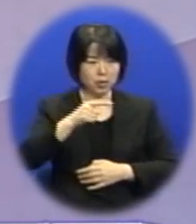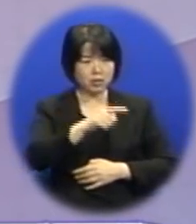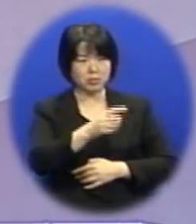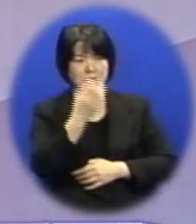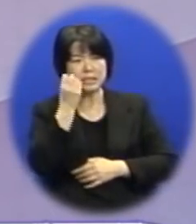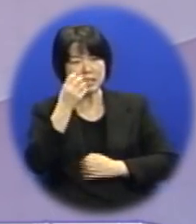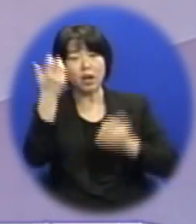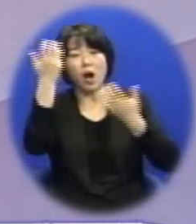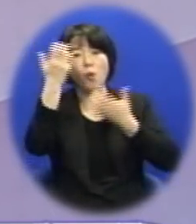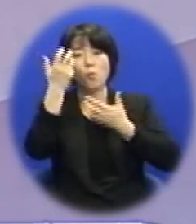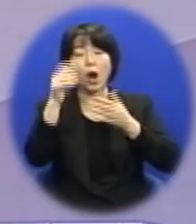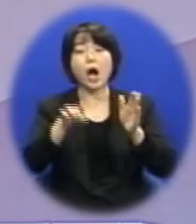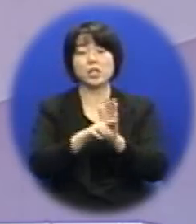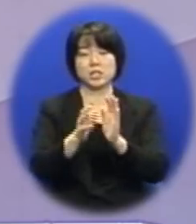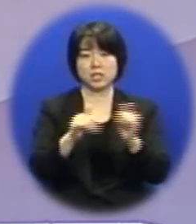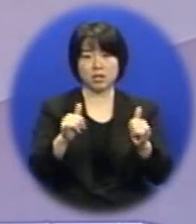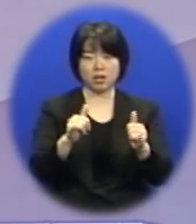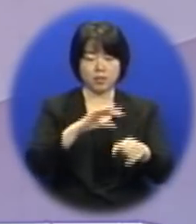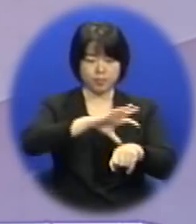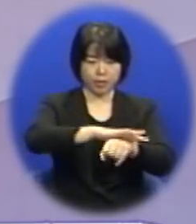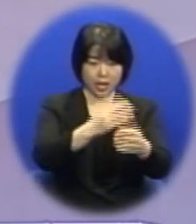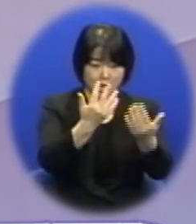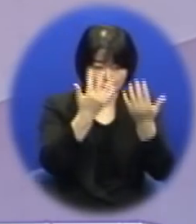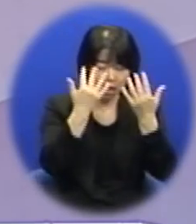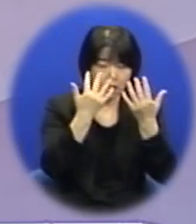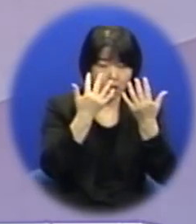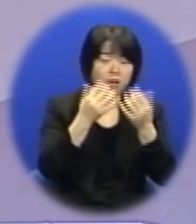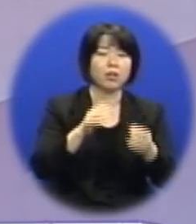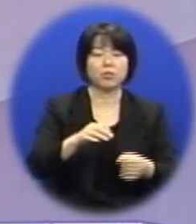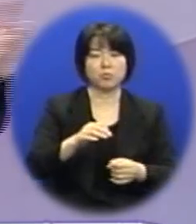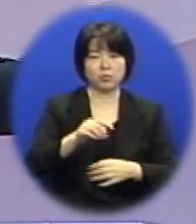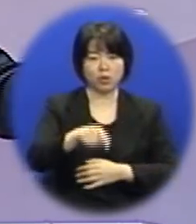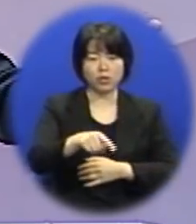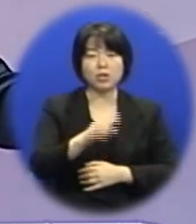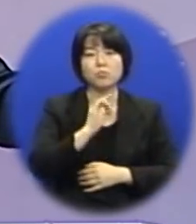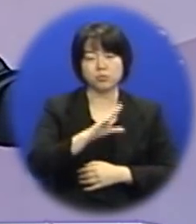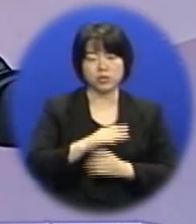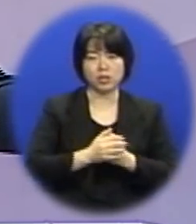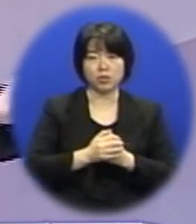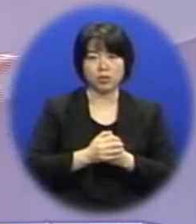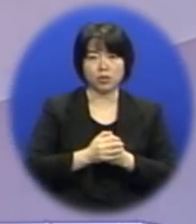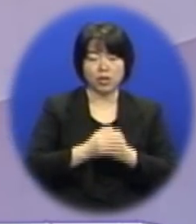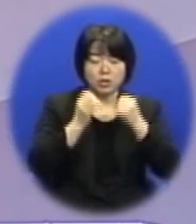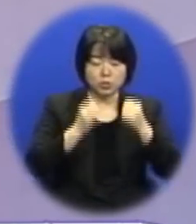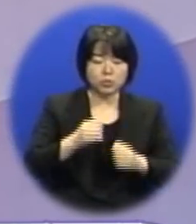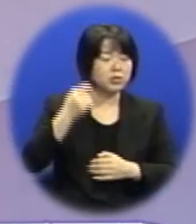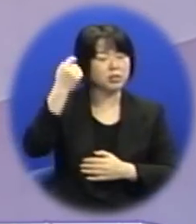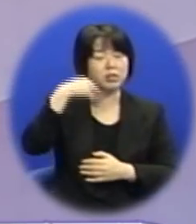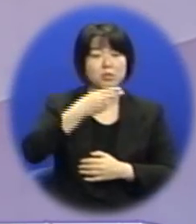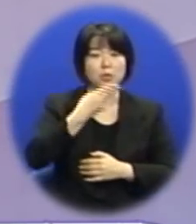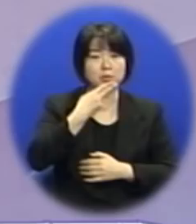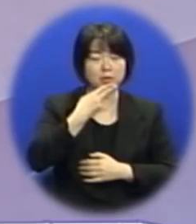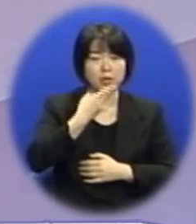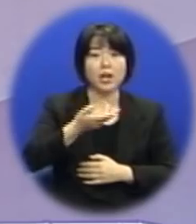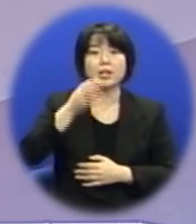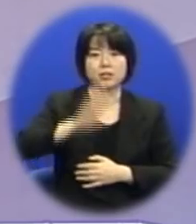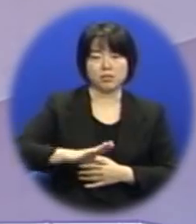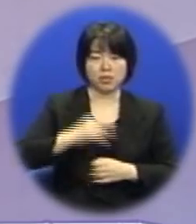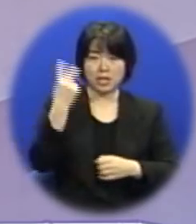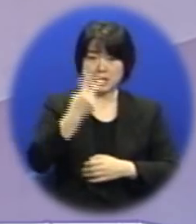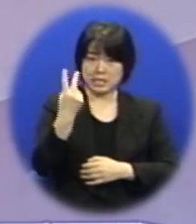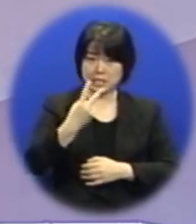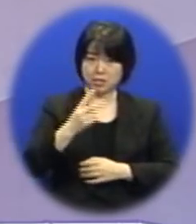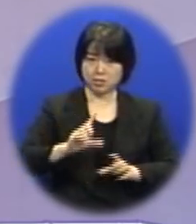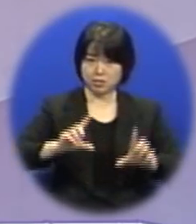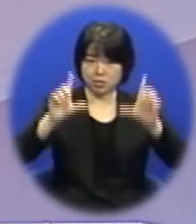죄수에 불과해요. 존재감이 없었어요. 그런데 보세요, 2000년 지나고 지금